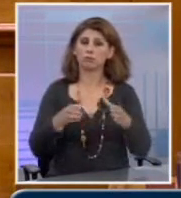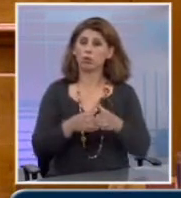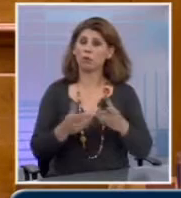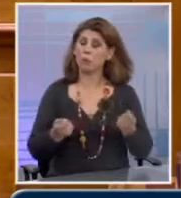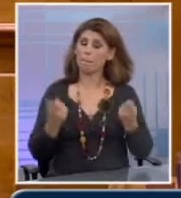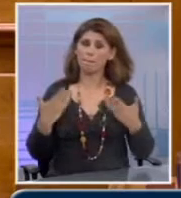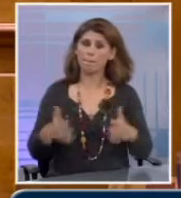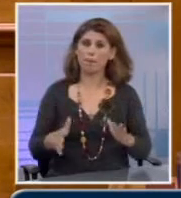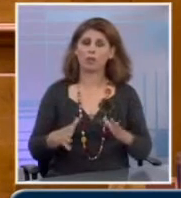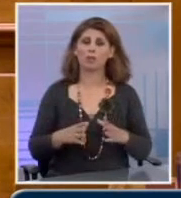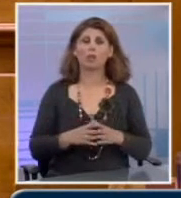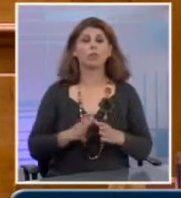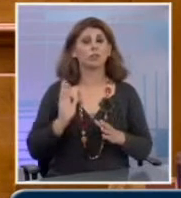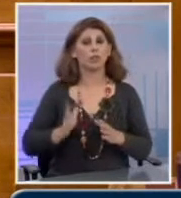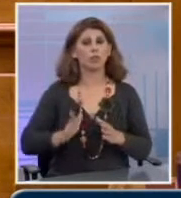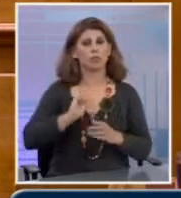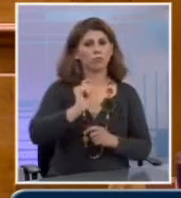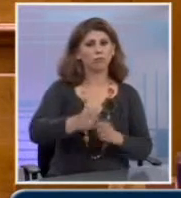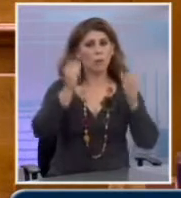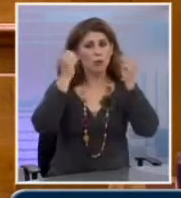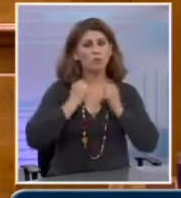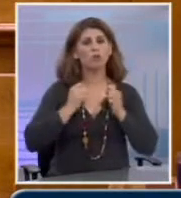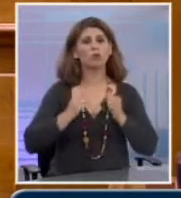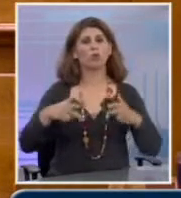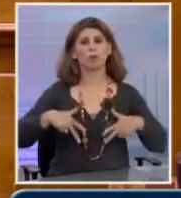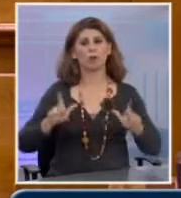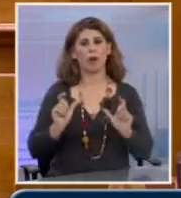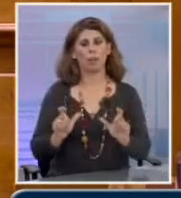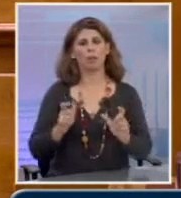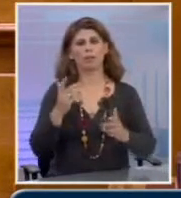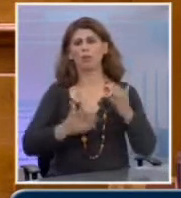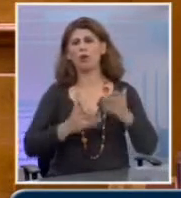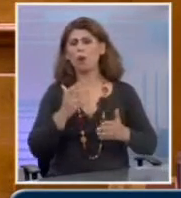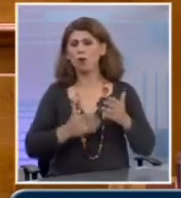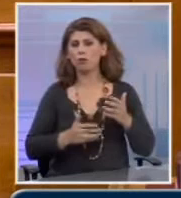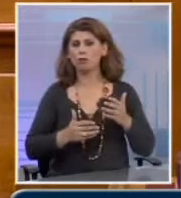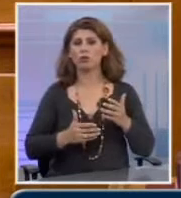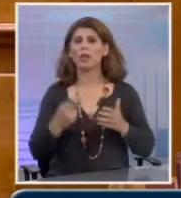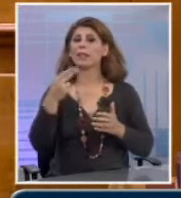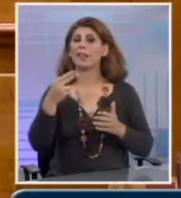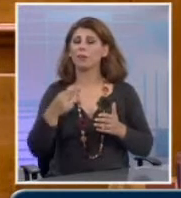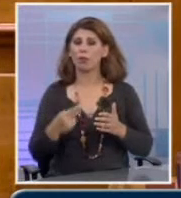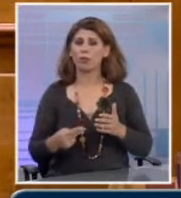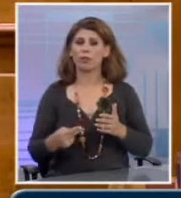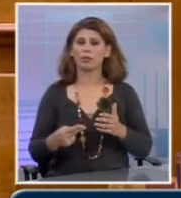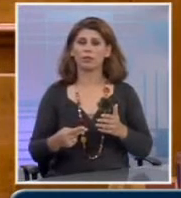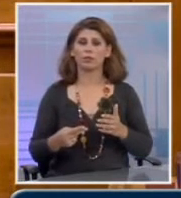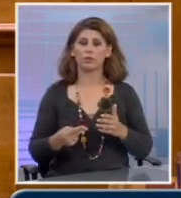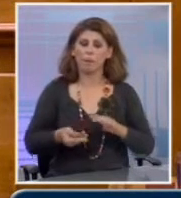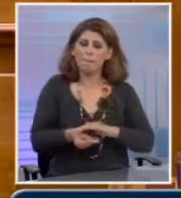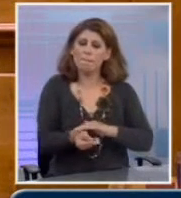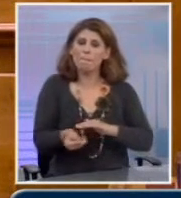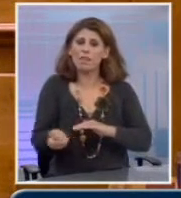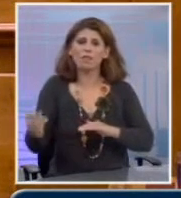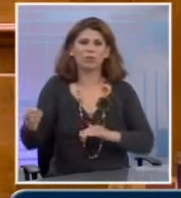γίνει να μπορέσει να αποζημιωθεί το Υπουργείο Εθνικής Άμυνας και ο προϋπολογισμός του για υποθέσεις μιζών που